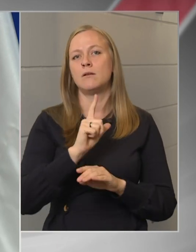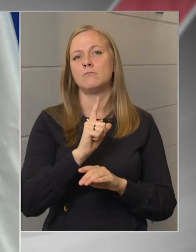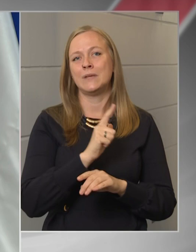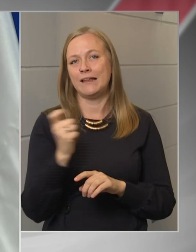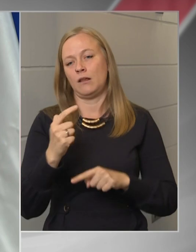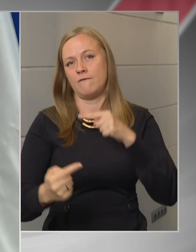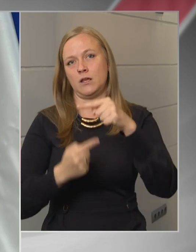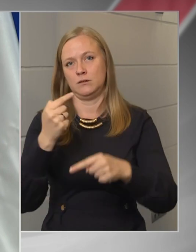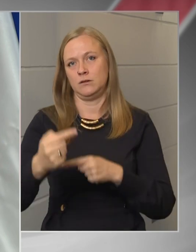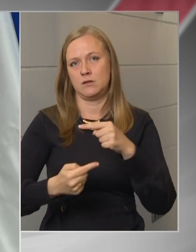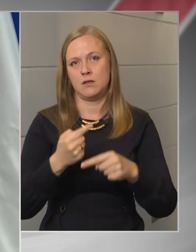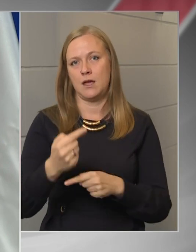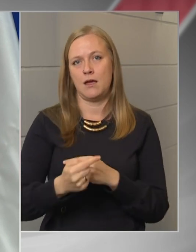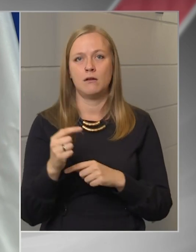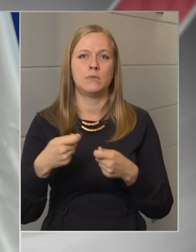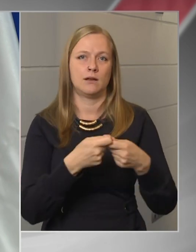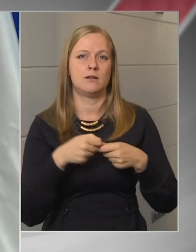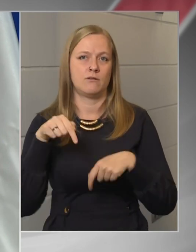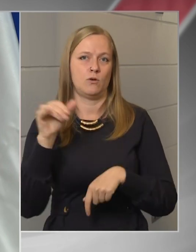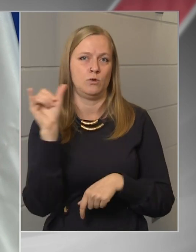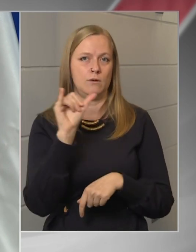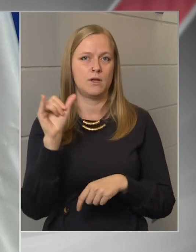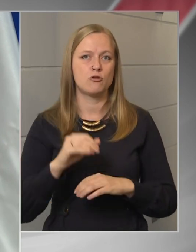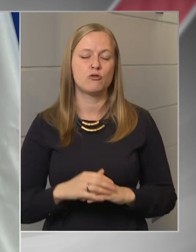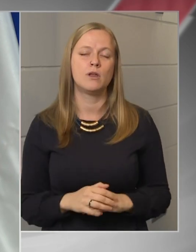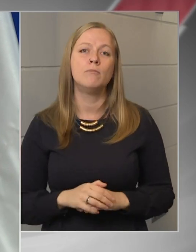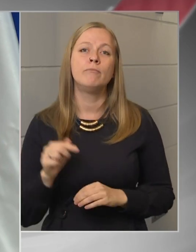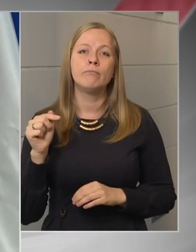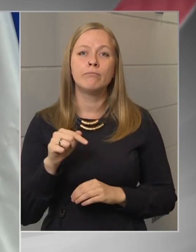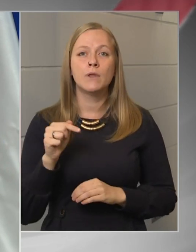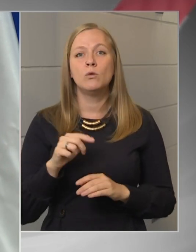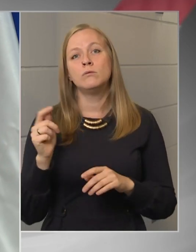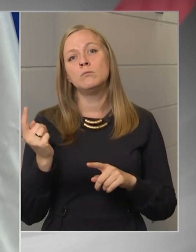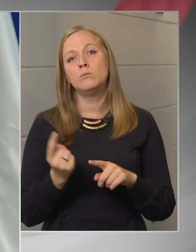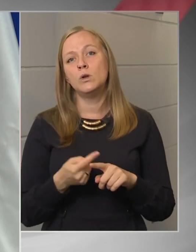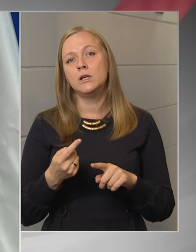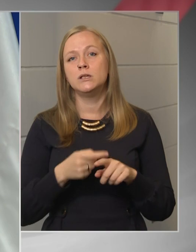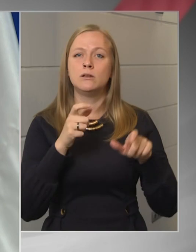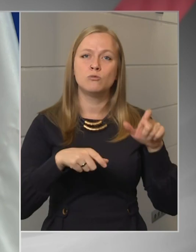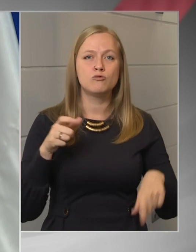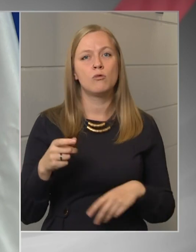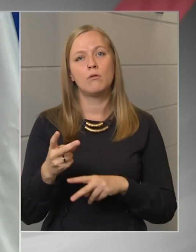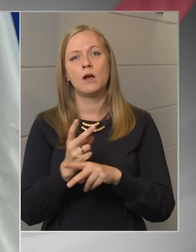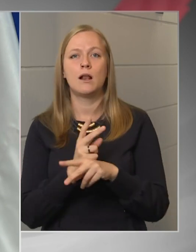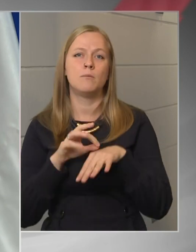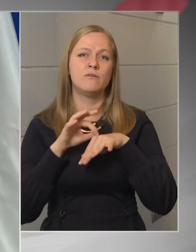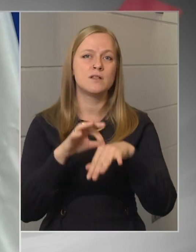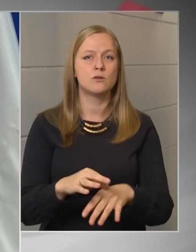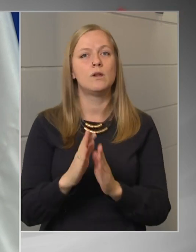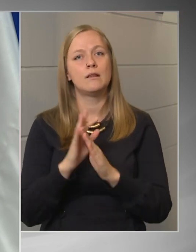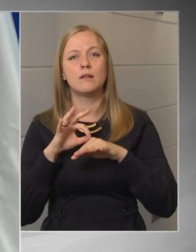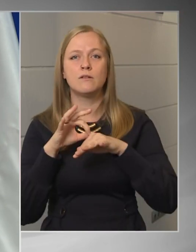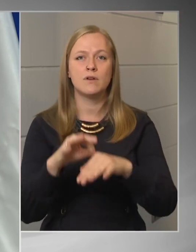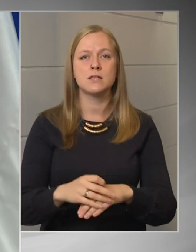megrendezett Budapesten, ahol politikusok, állami vezetők, egyházi